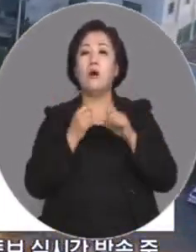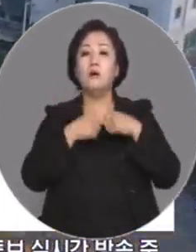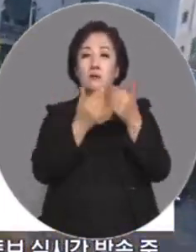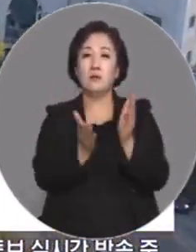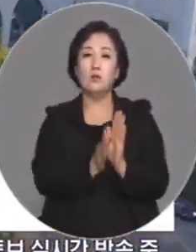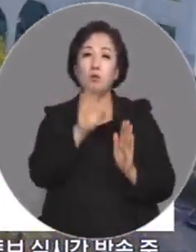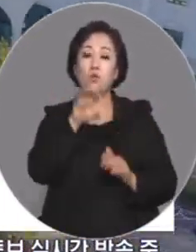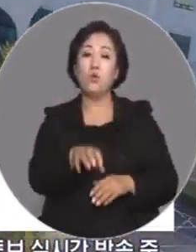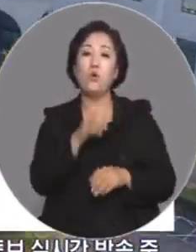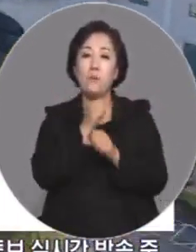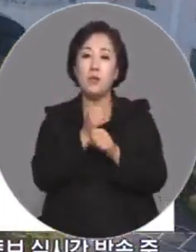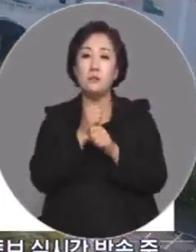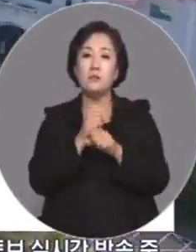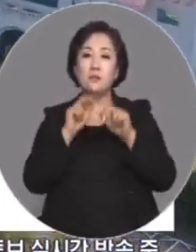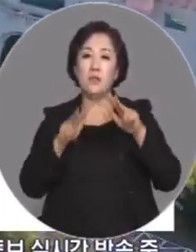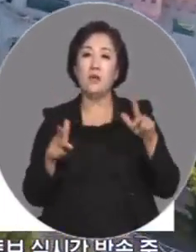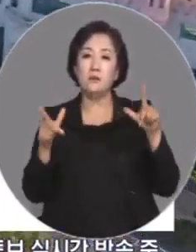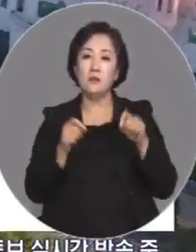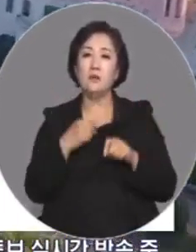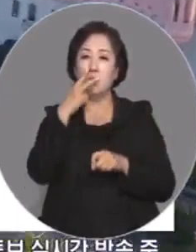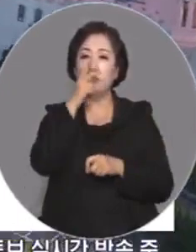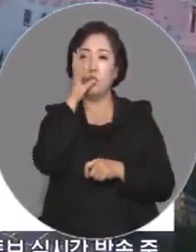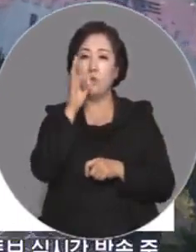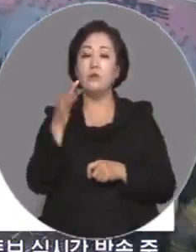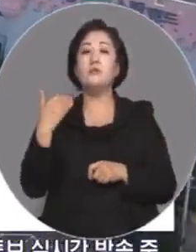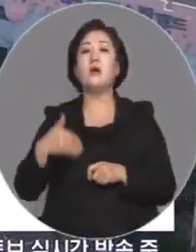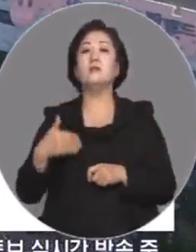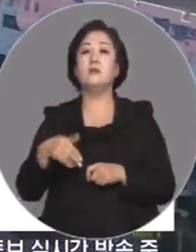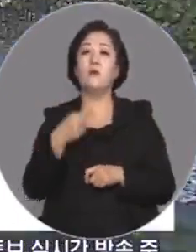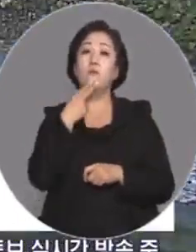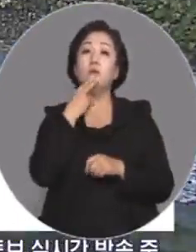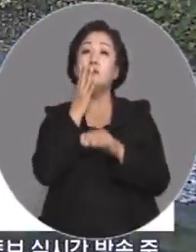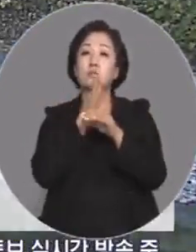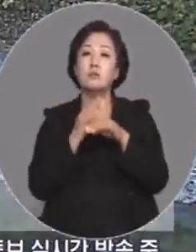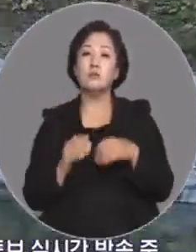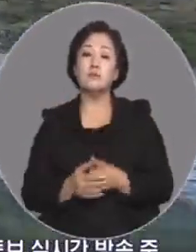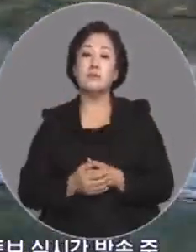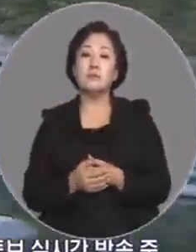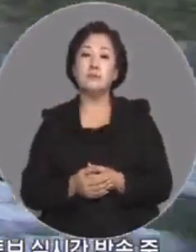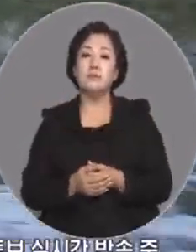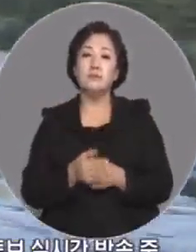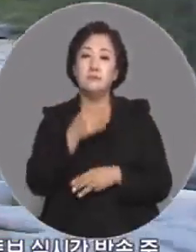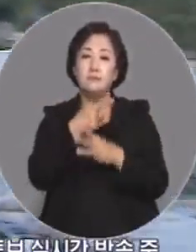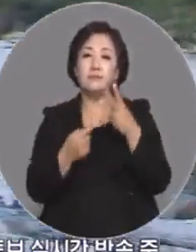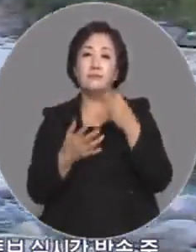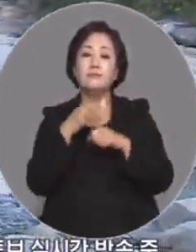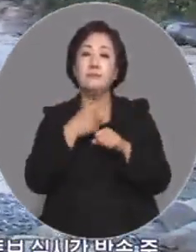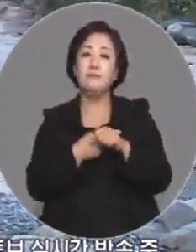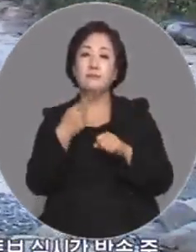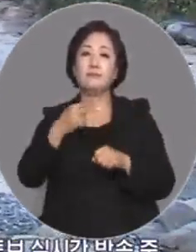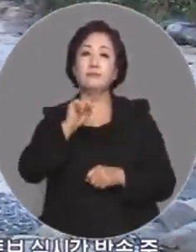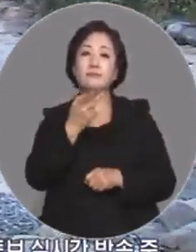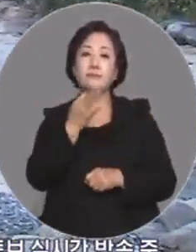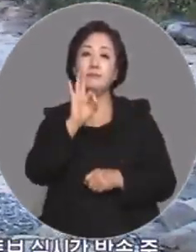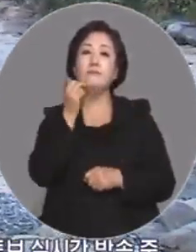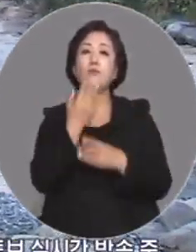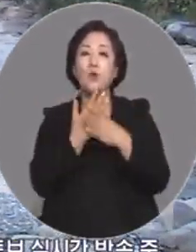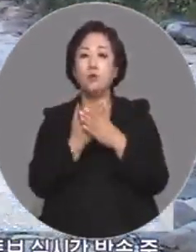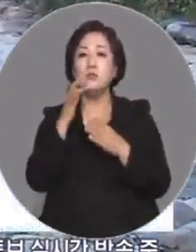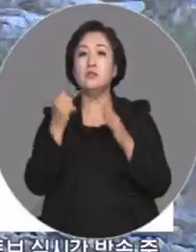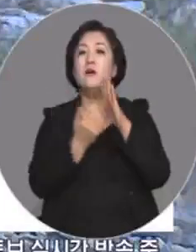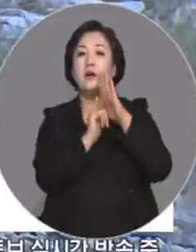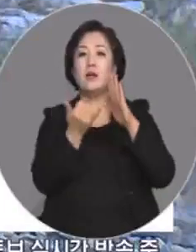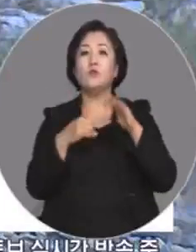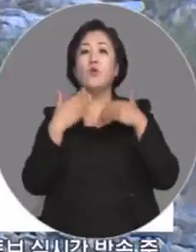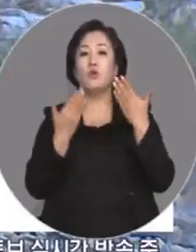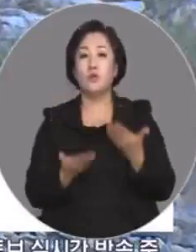것은 최근에 검토한 적이 별로 없어가지고. 울주군은 내년에 등억 온천 지구 일대에 가족형